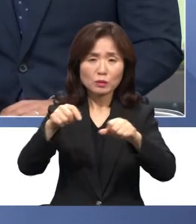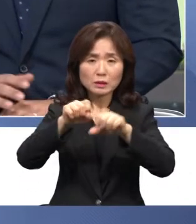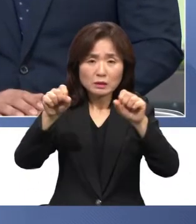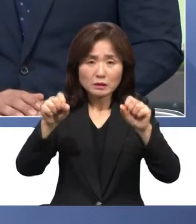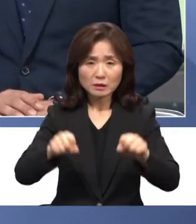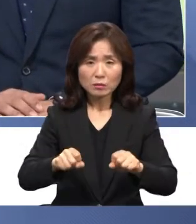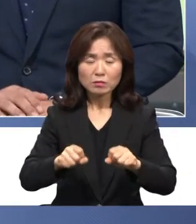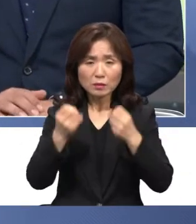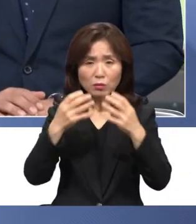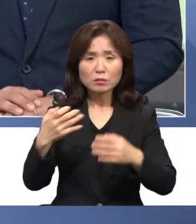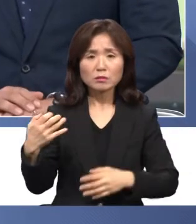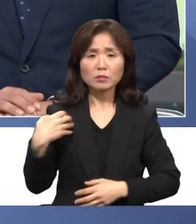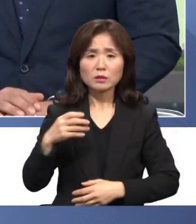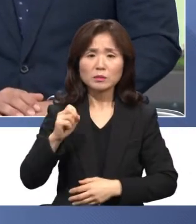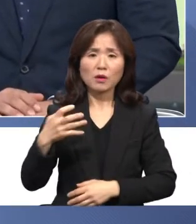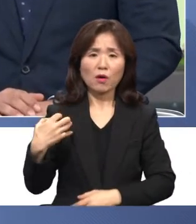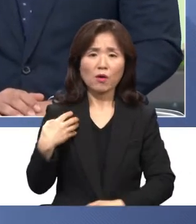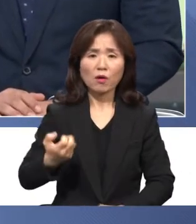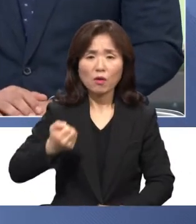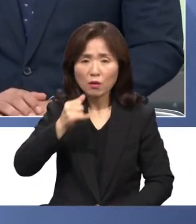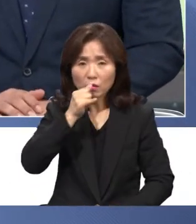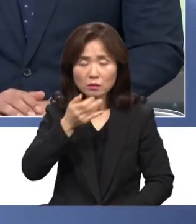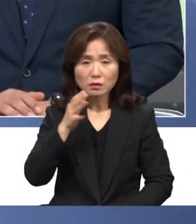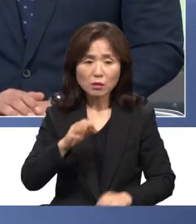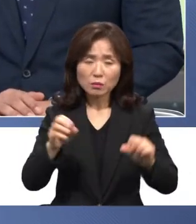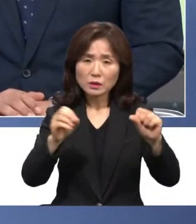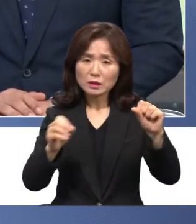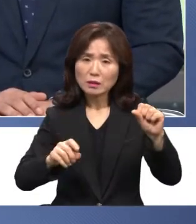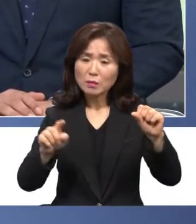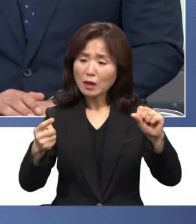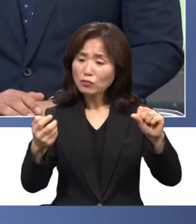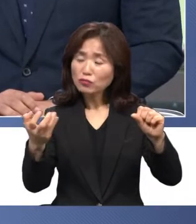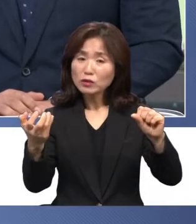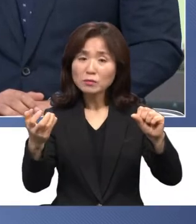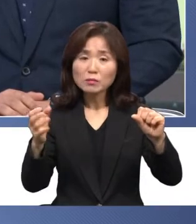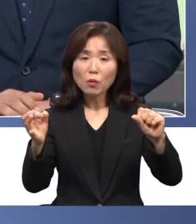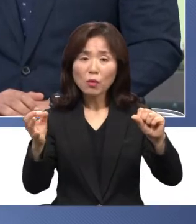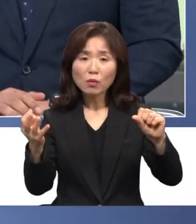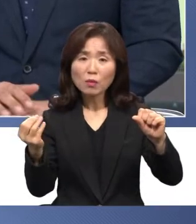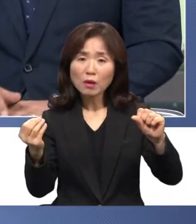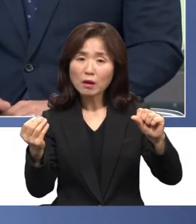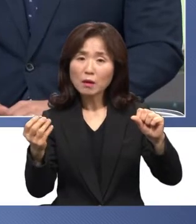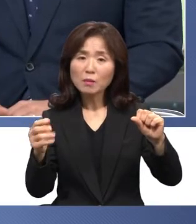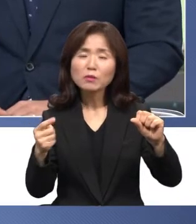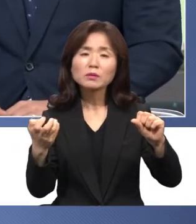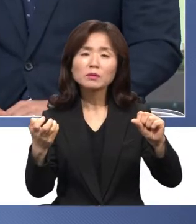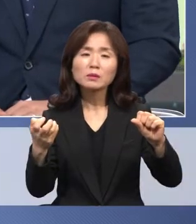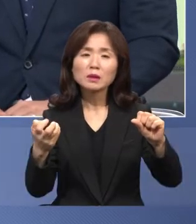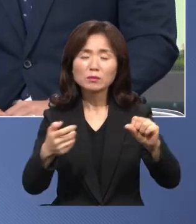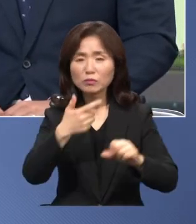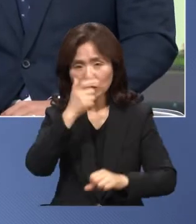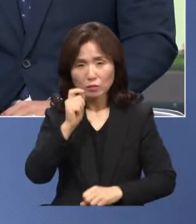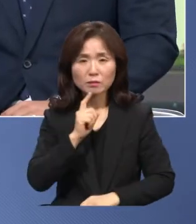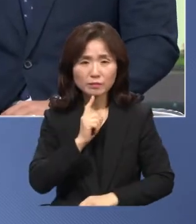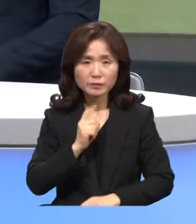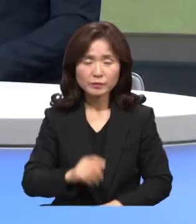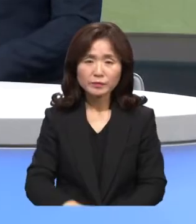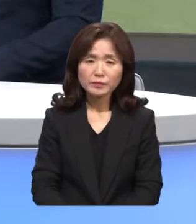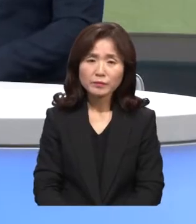에게 부가 되고 있지 않습니까 그렇죠 그런데 5% 190원 이라는 금액으로는 턱없이 부족하다 는 입장입니다